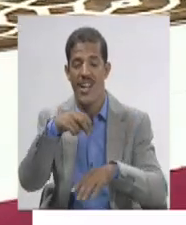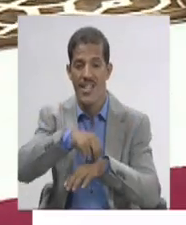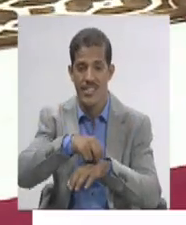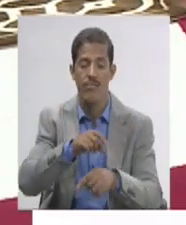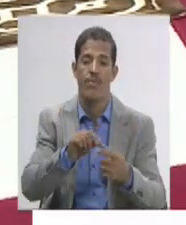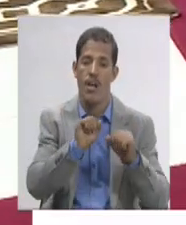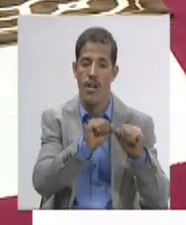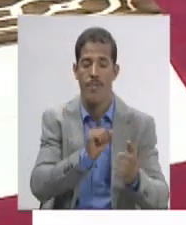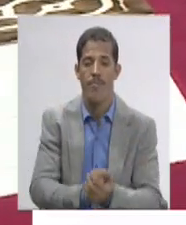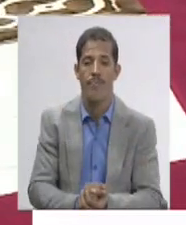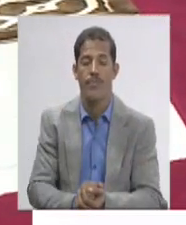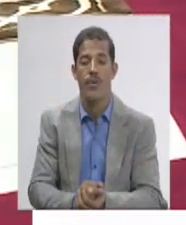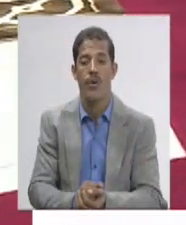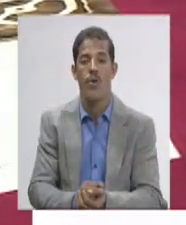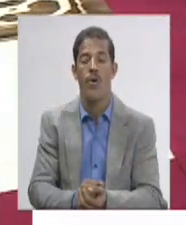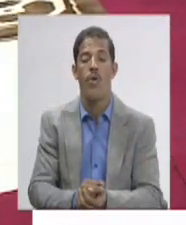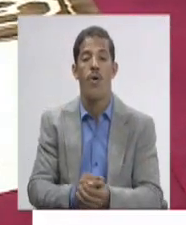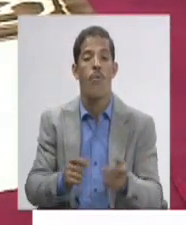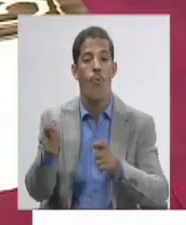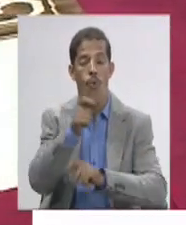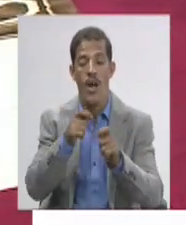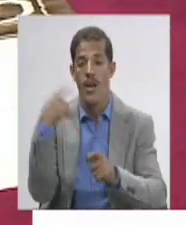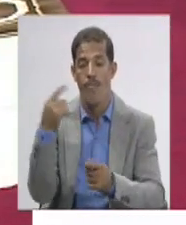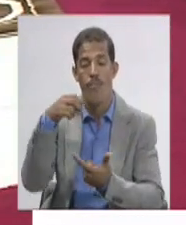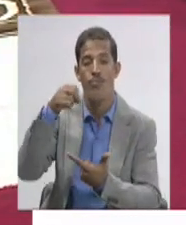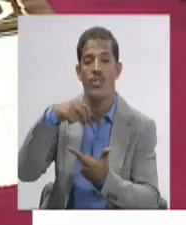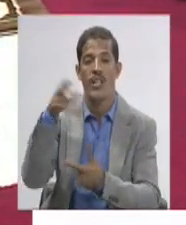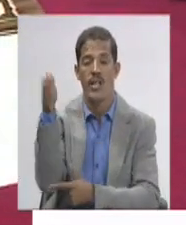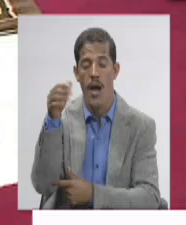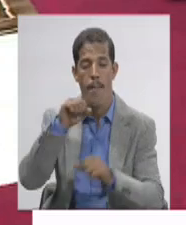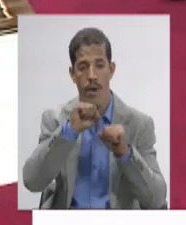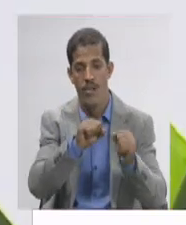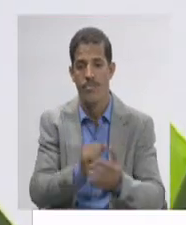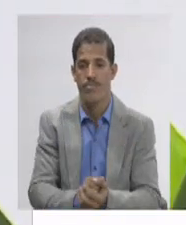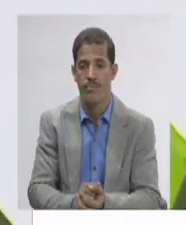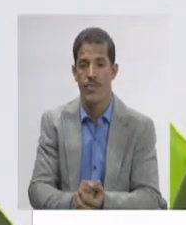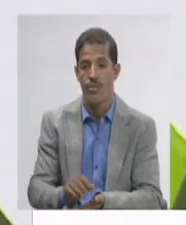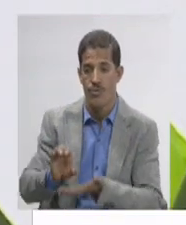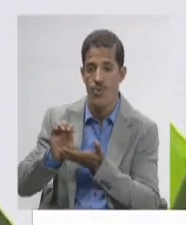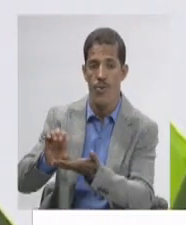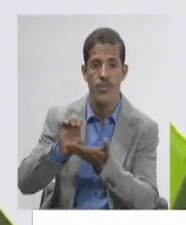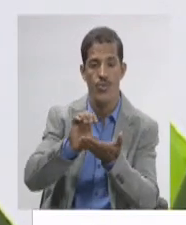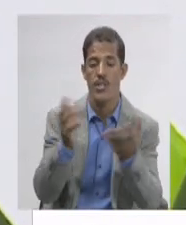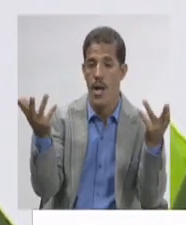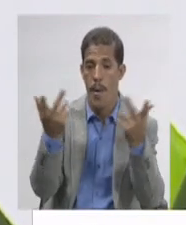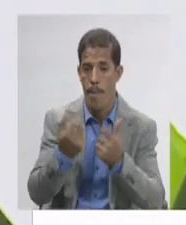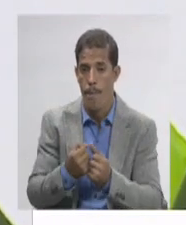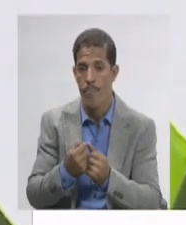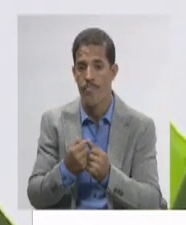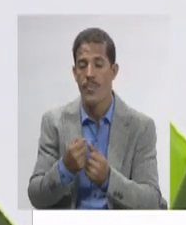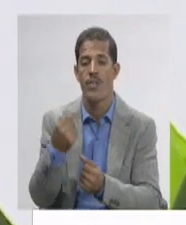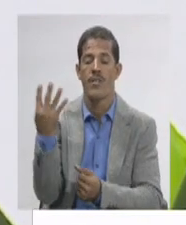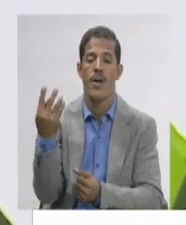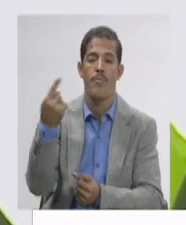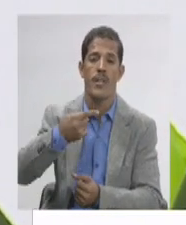الموريتانيه على القناه الاولى وقد بلغ عدد هذه الجوائز المستحقه 17